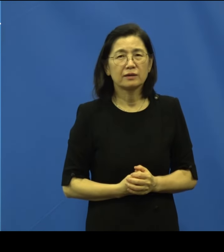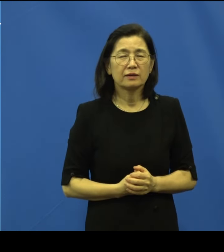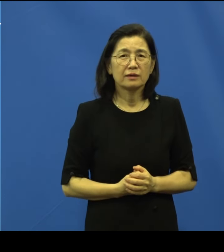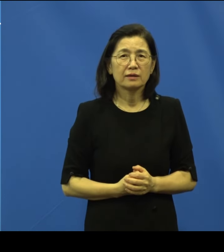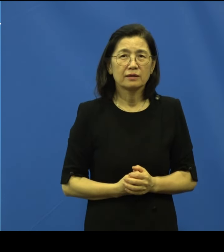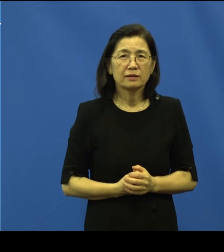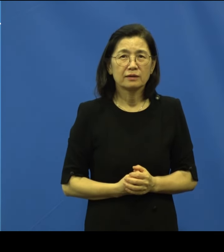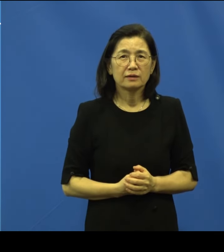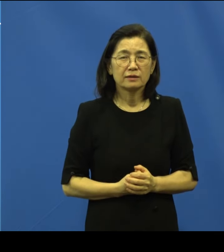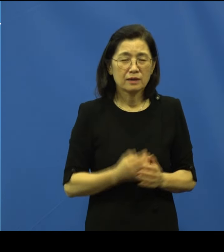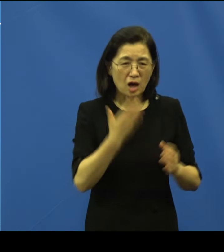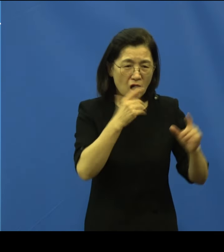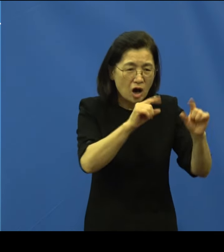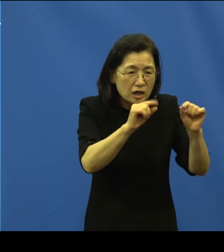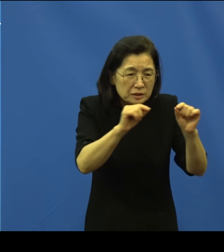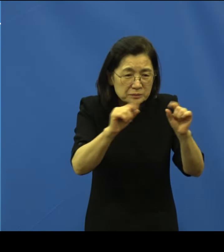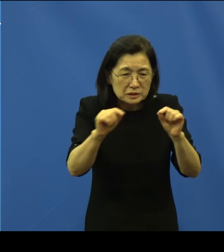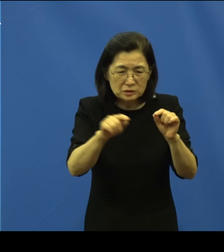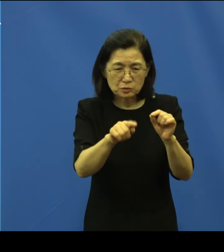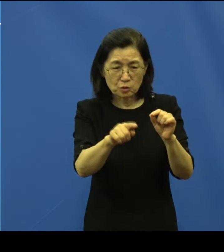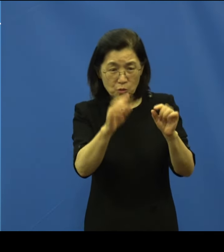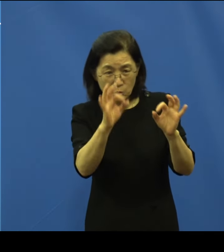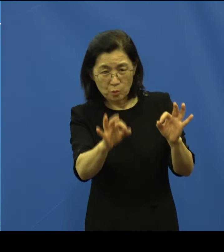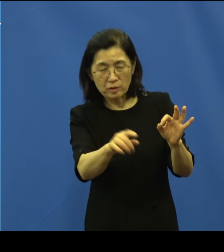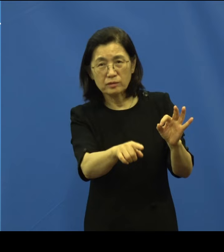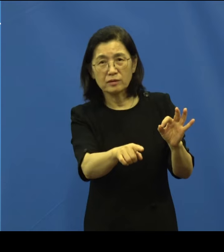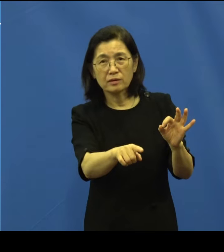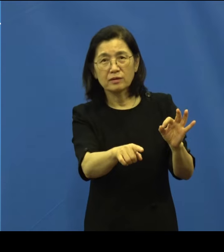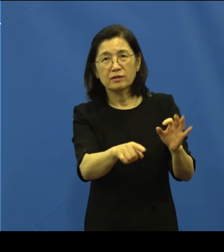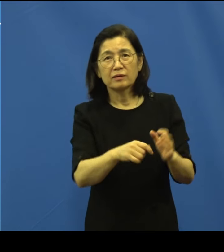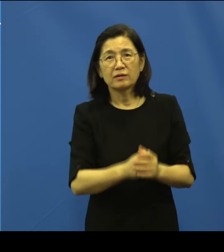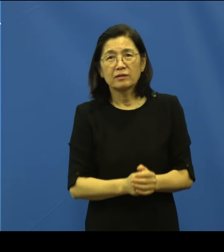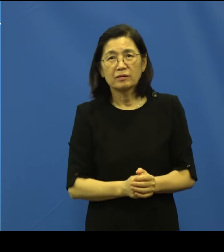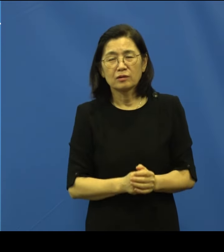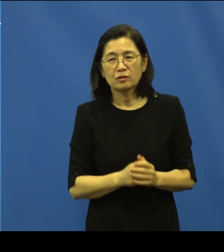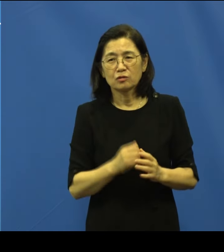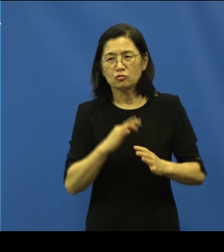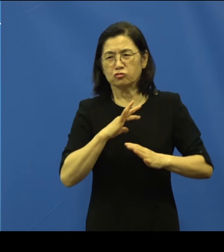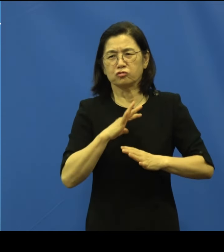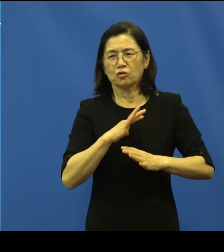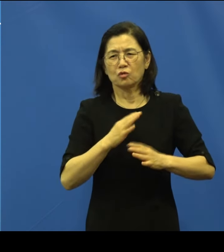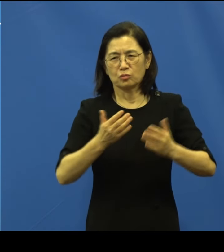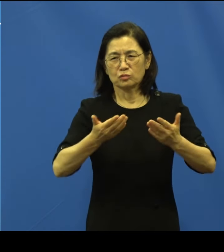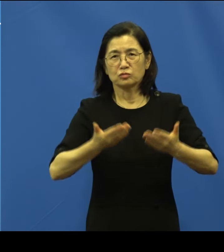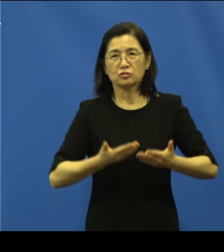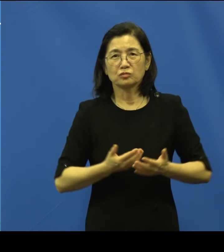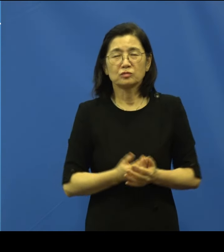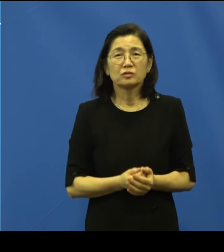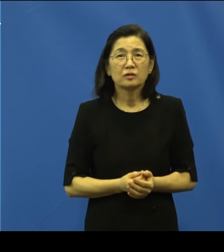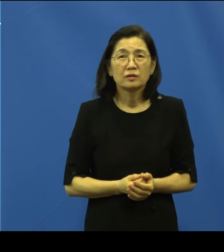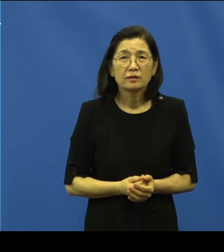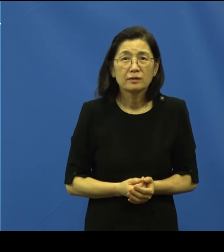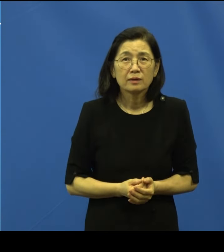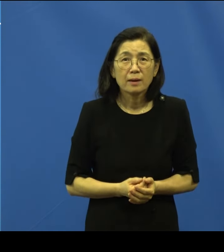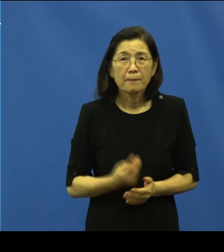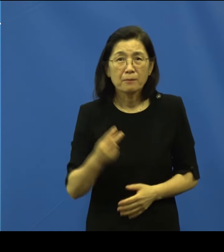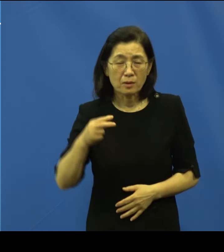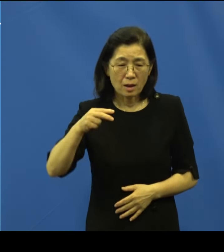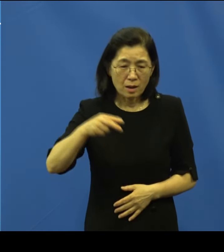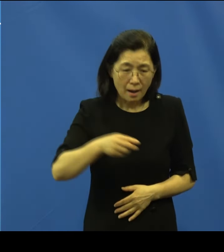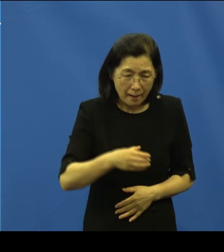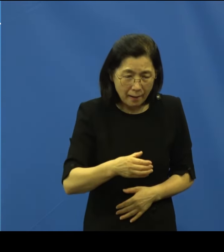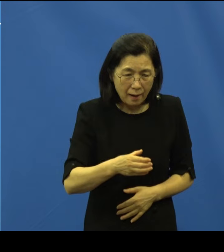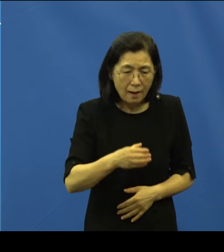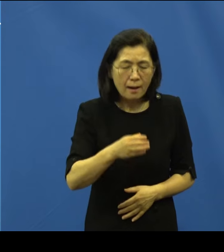뭐 음식 하나도 마찬가지잖아요. 그죠? 두려움을 주는 거예요. 커피도 참 맛있게